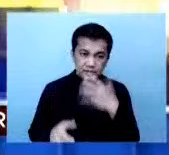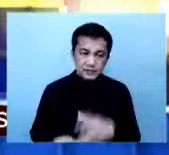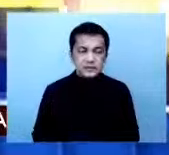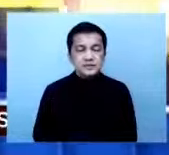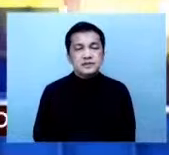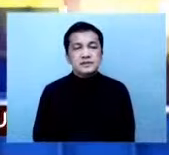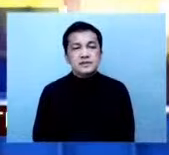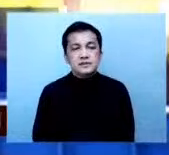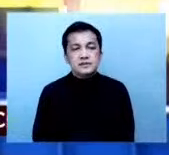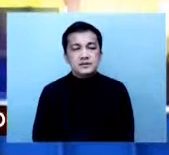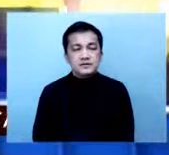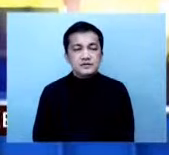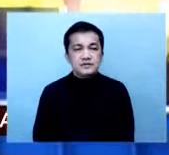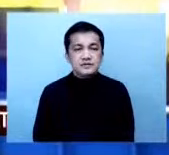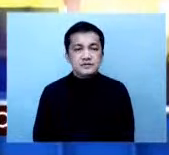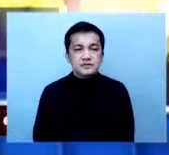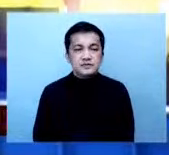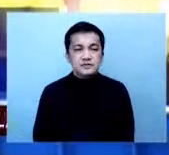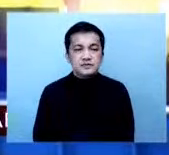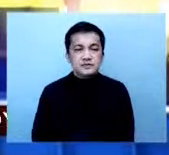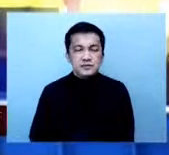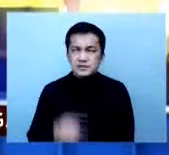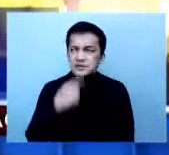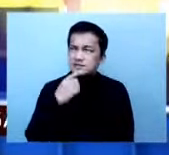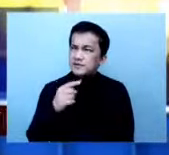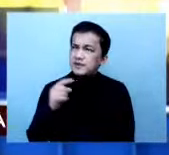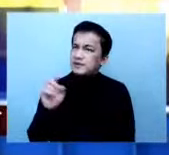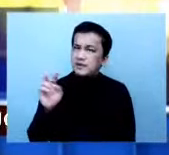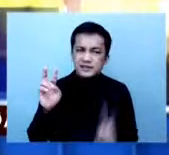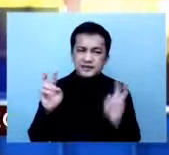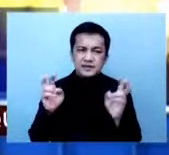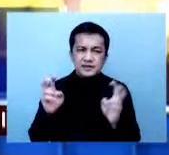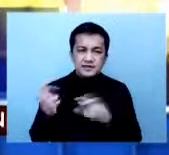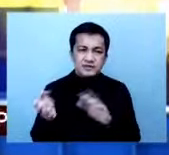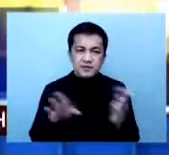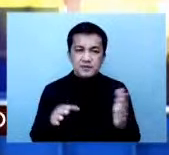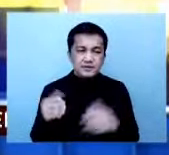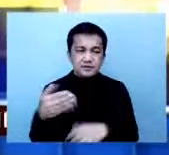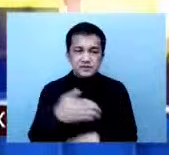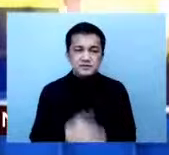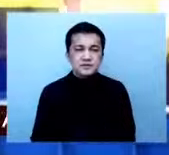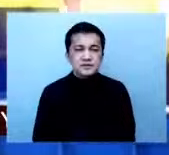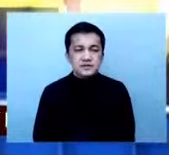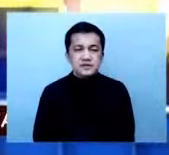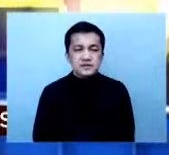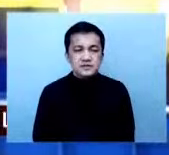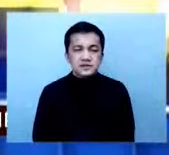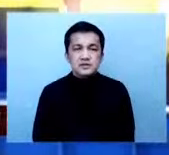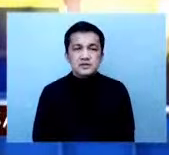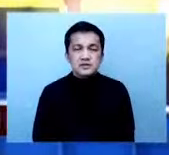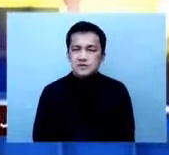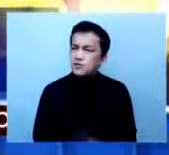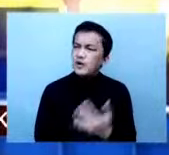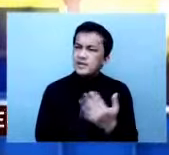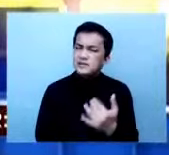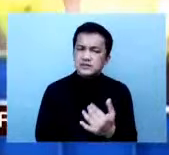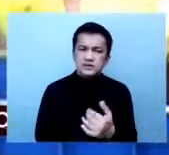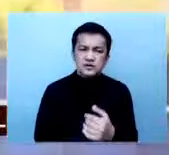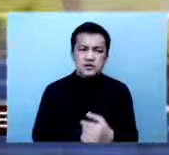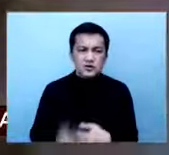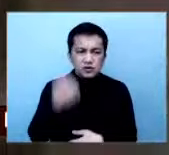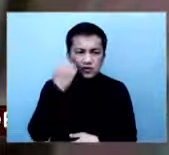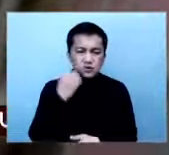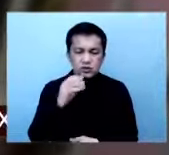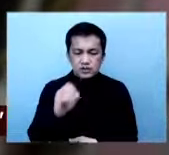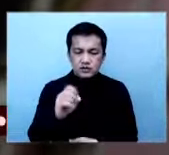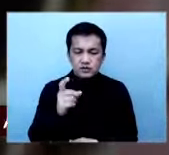yung Maam sinasabi nila mamamatay sila Bakit do sa kwan kulang sa oen ng